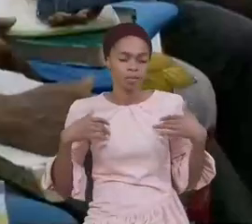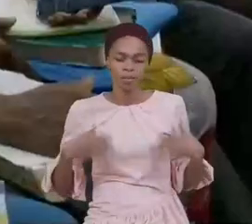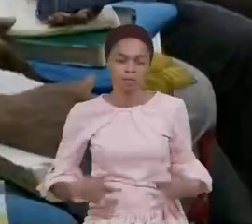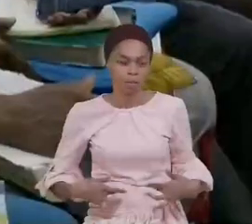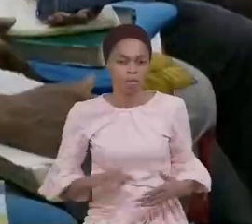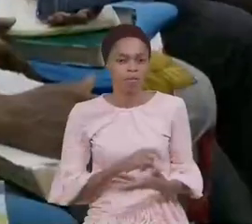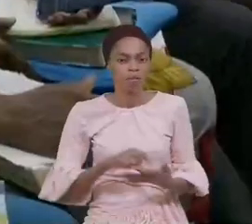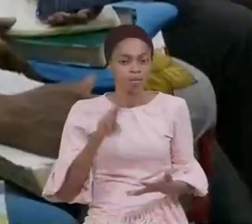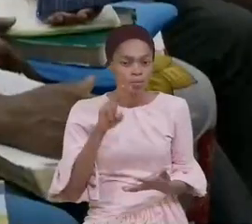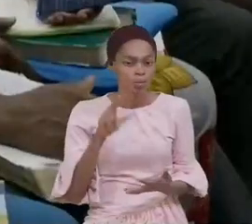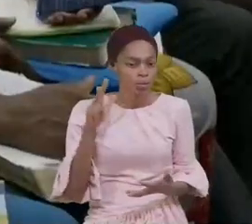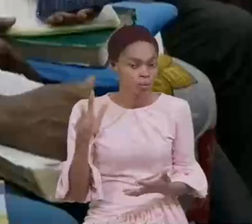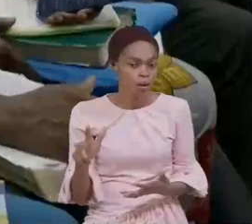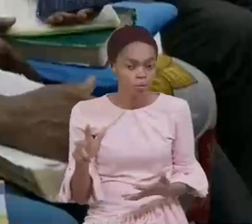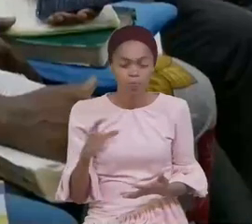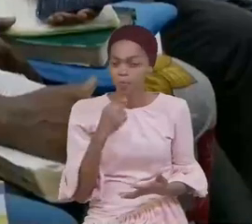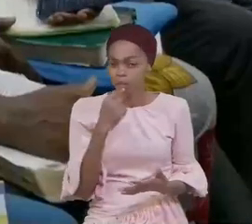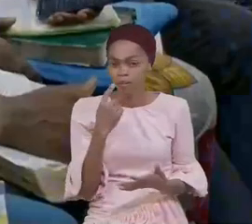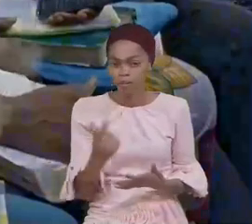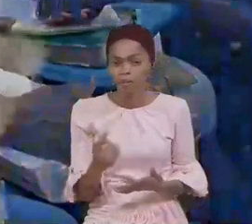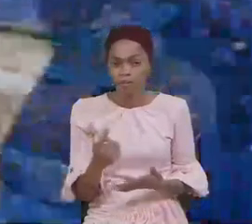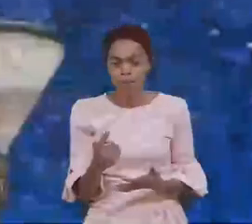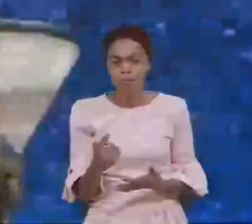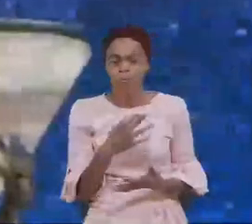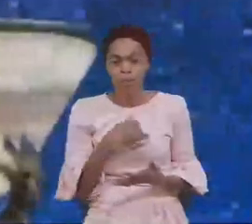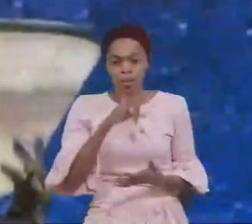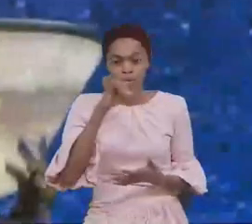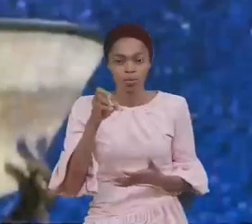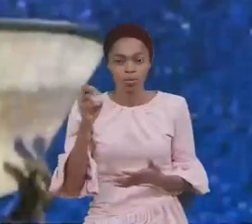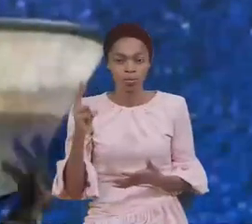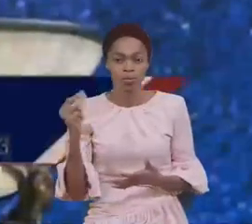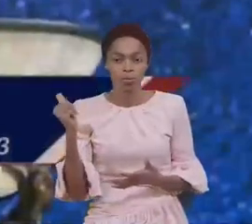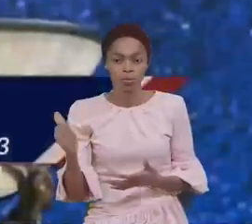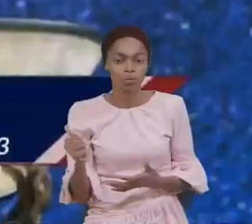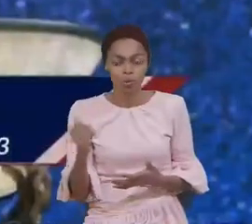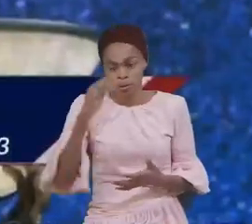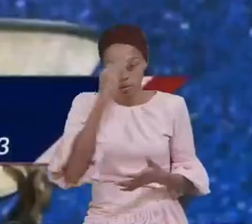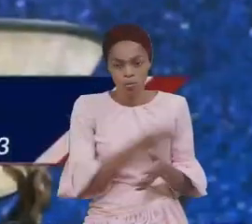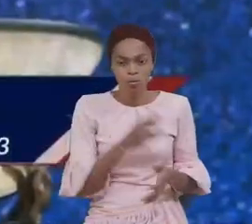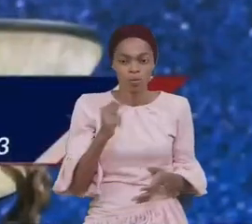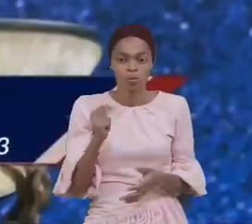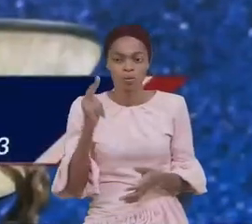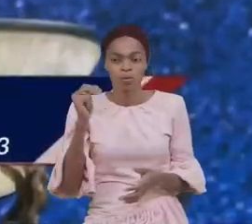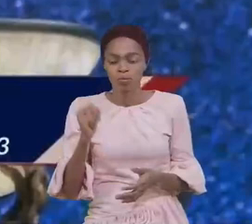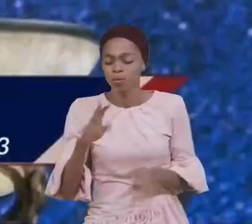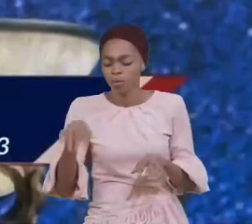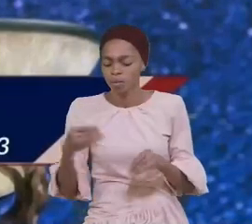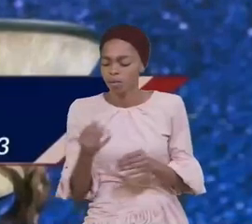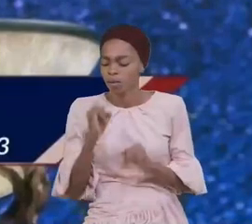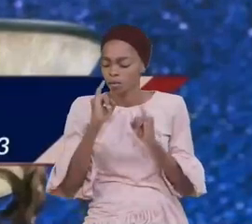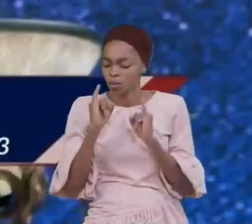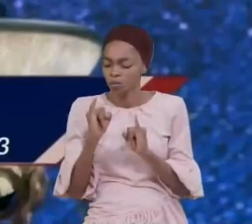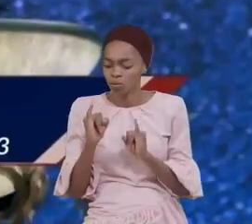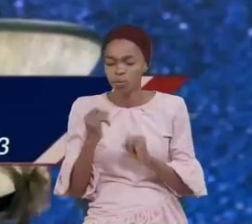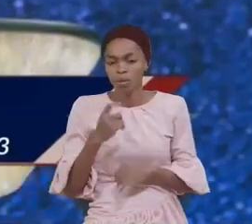ne crains point et ne t'effraie point. Le verset 23, il donne